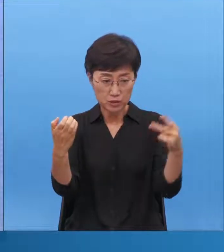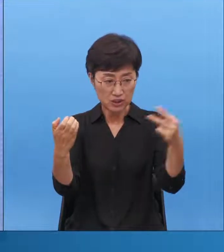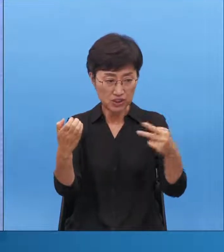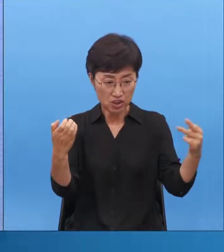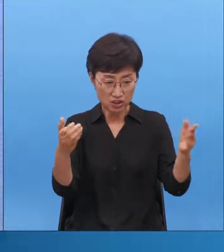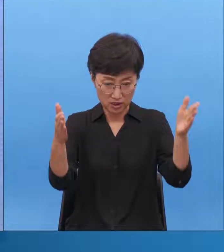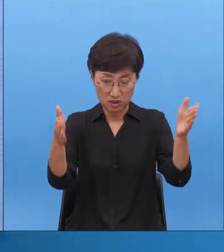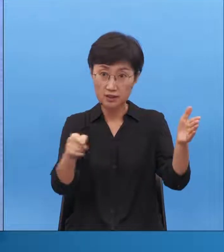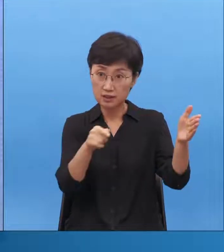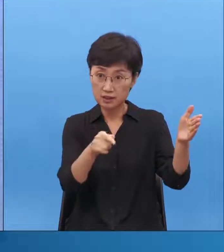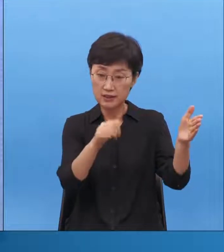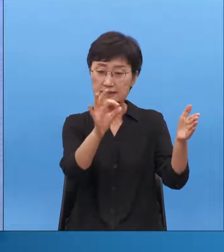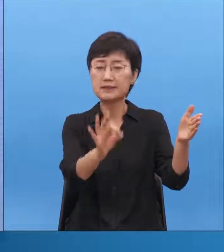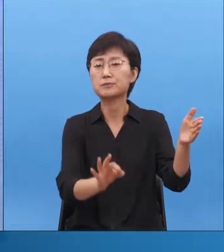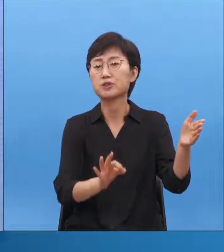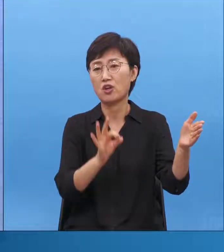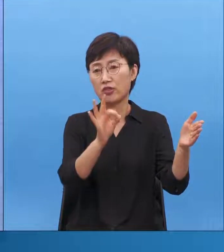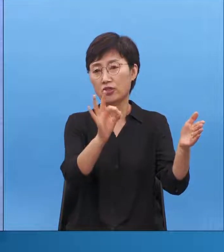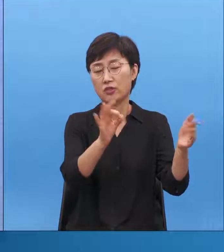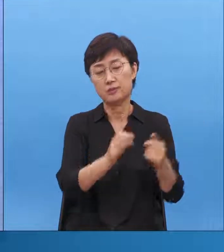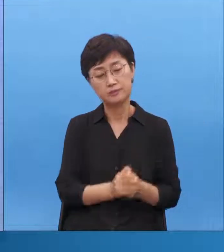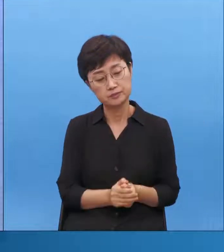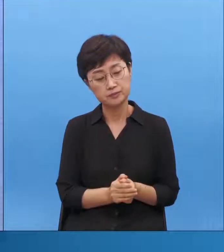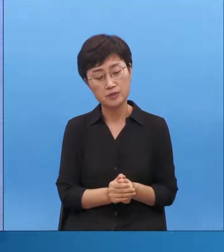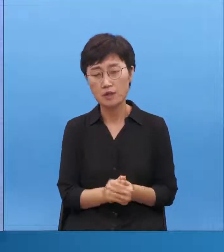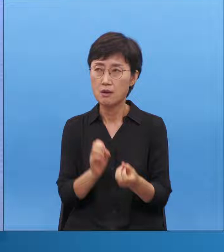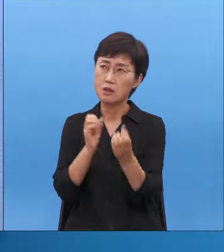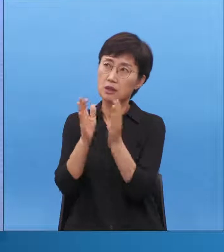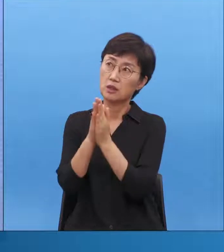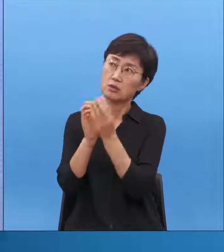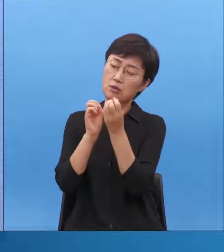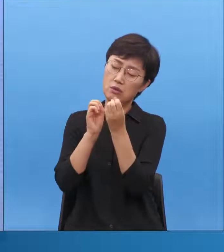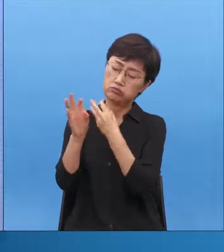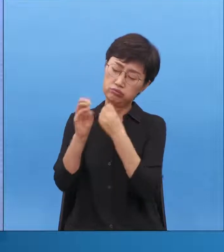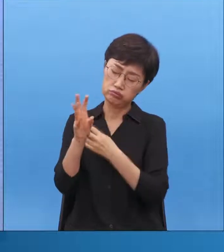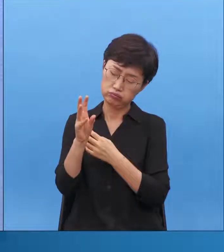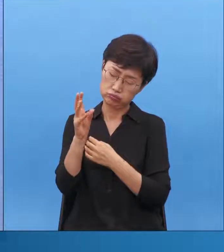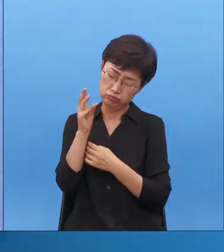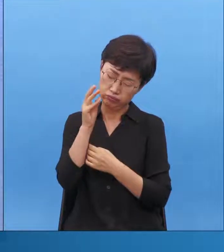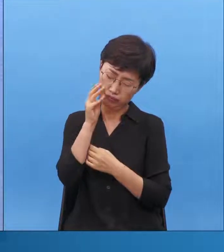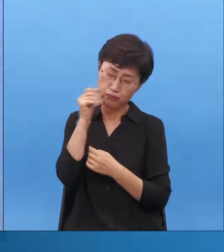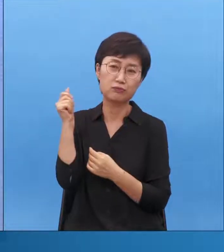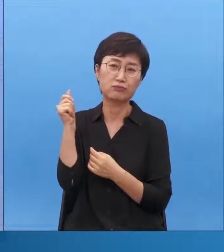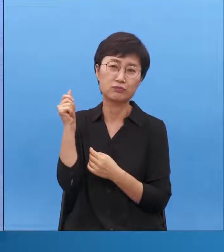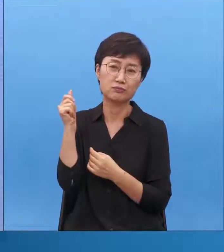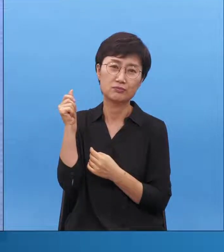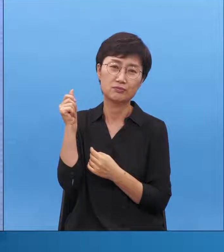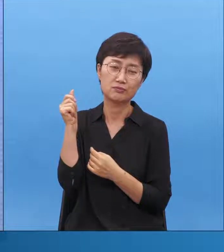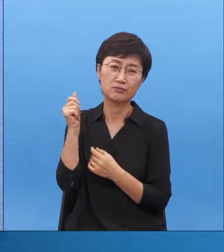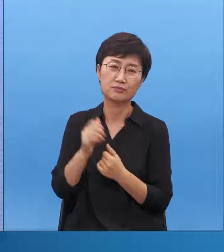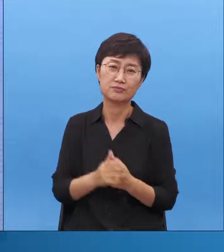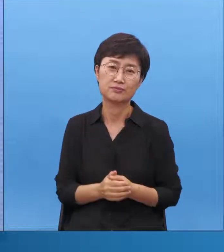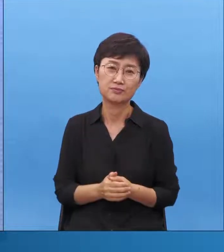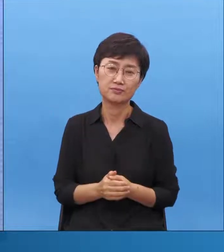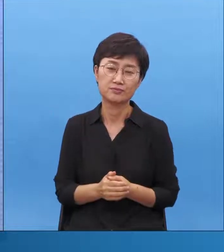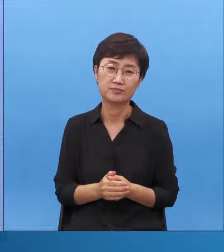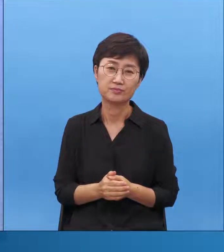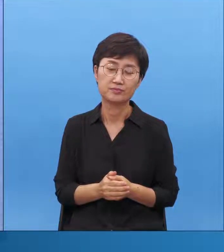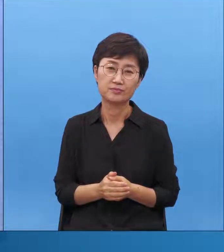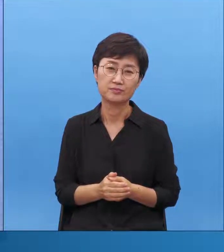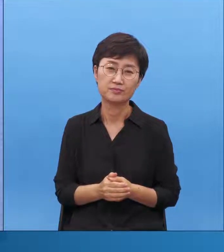사실은 모든 응답이 다 왔어요. Now, before the year 2000, in the year of 90s, we received all the answers. 예,